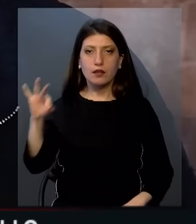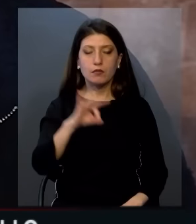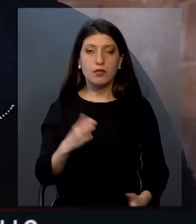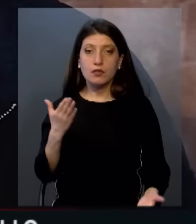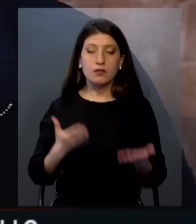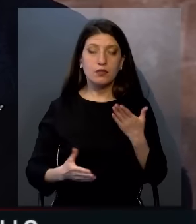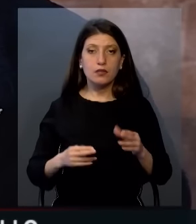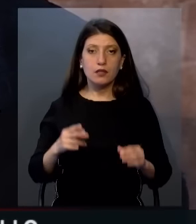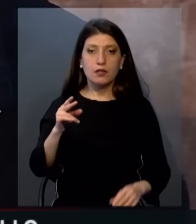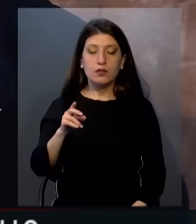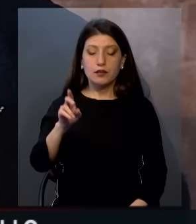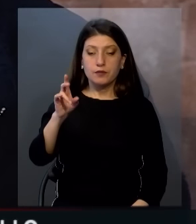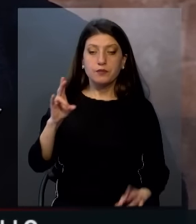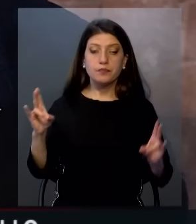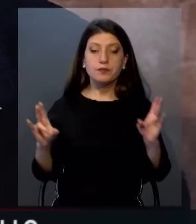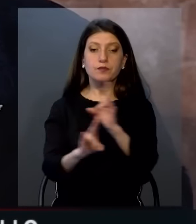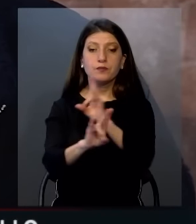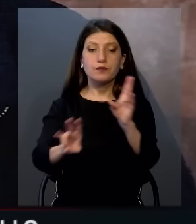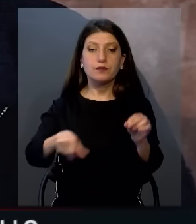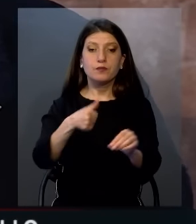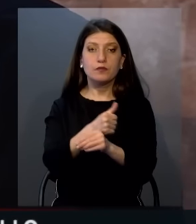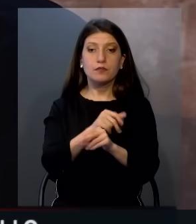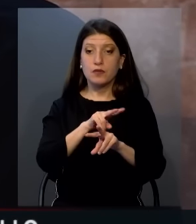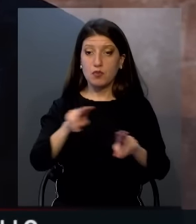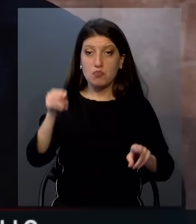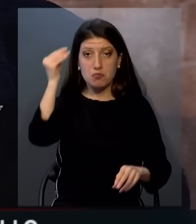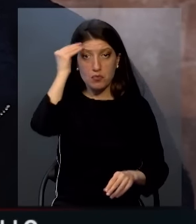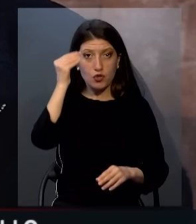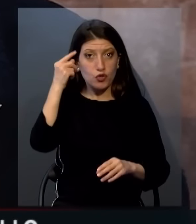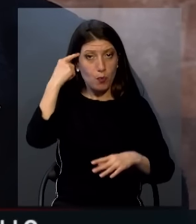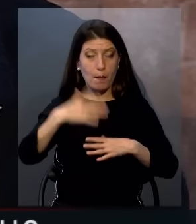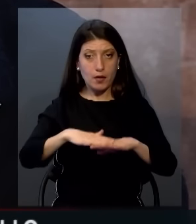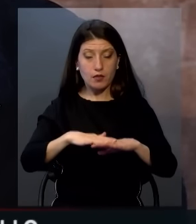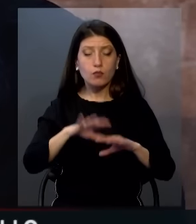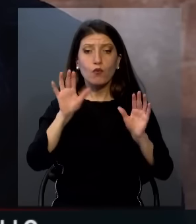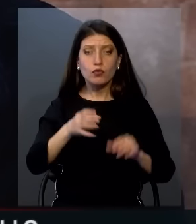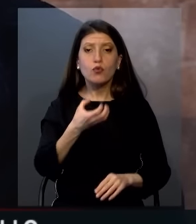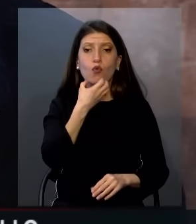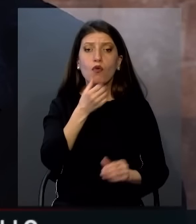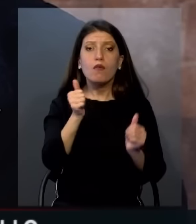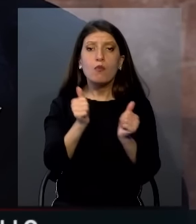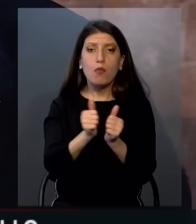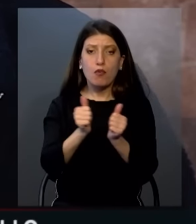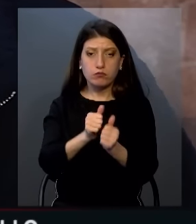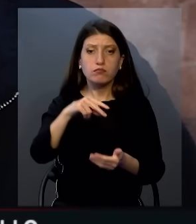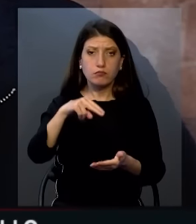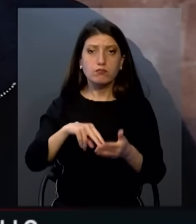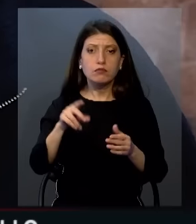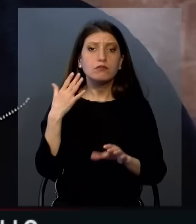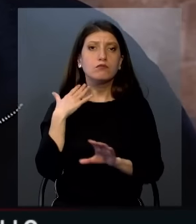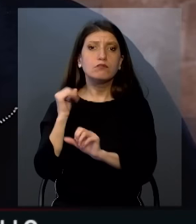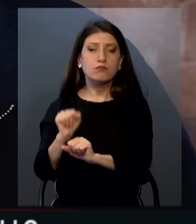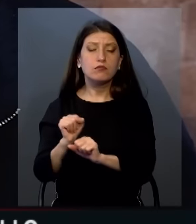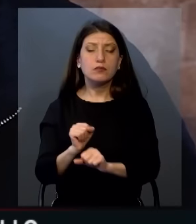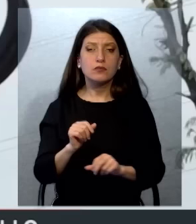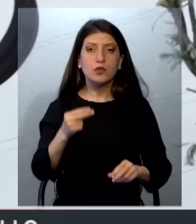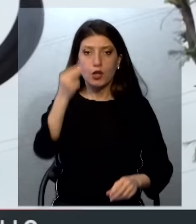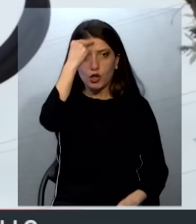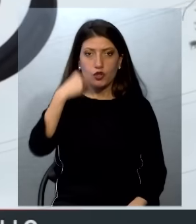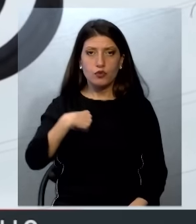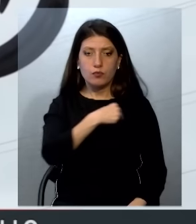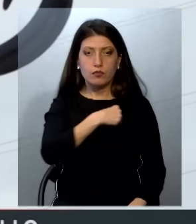Վեհապար հայրապետը քեզ գաղափարակից չի, կանգնի իրեն հոգևորականի կողքը, ով քեզ գաղափարակից է։ Վաղարշապատիներն ուզում են,